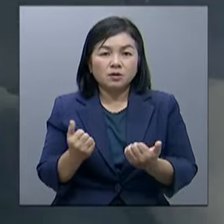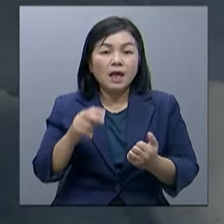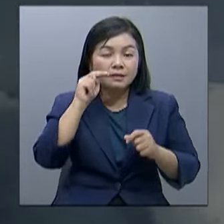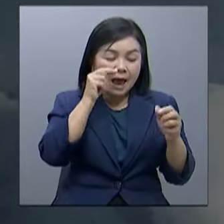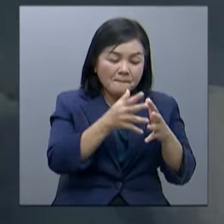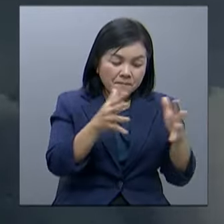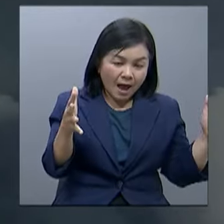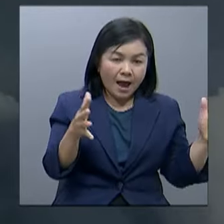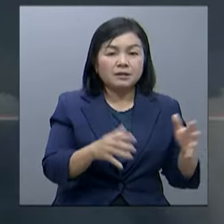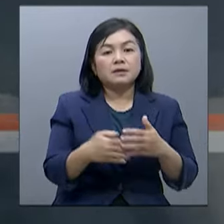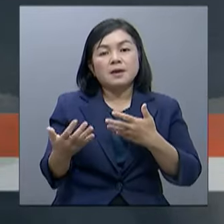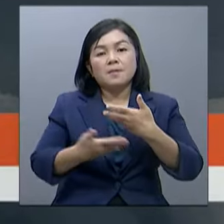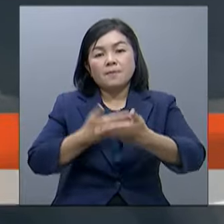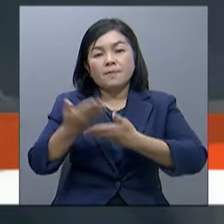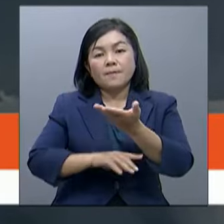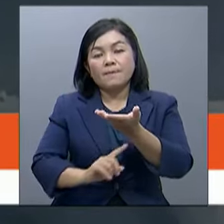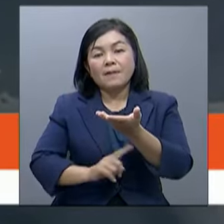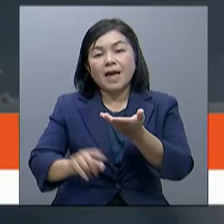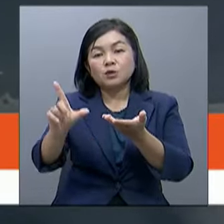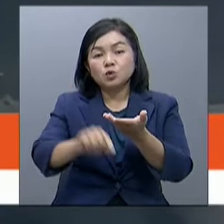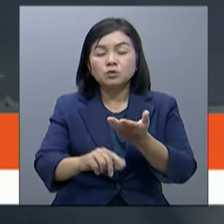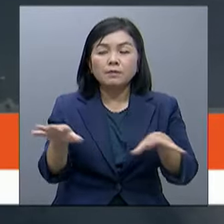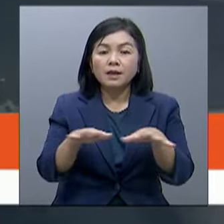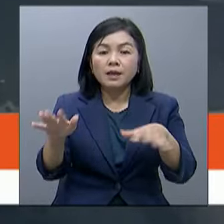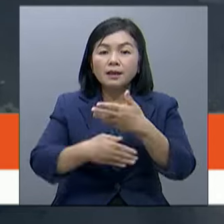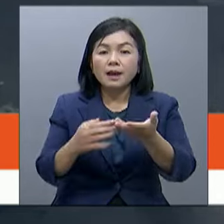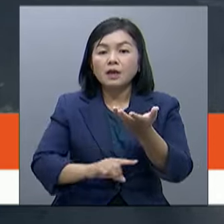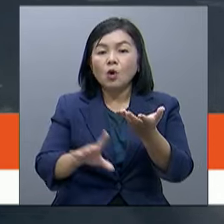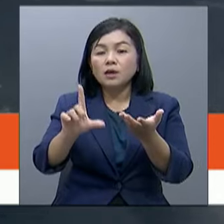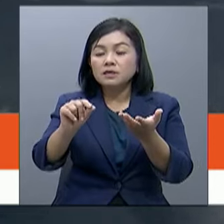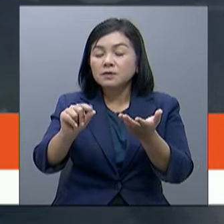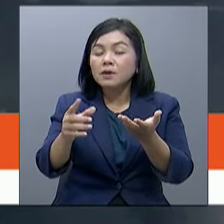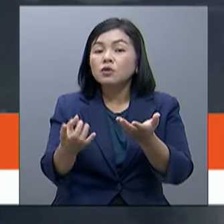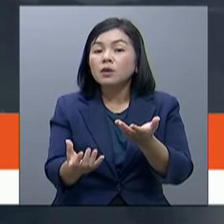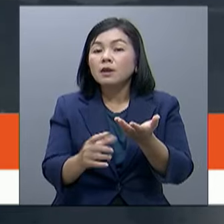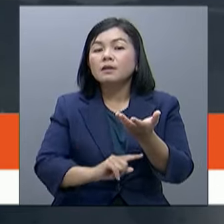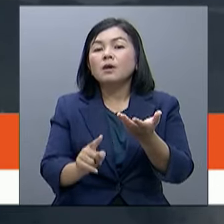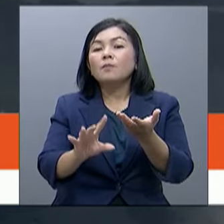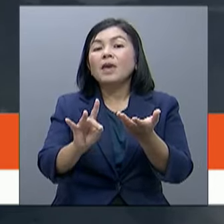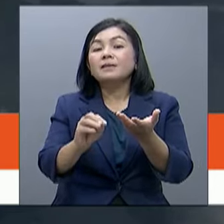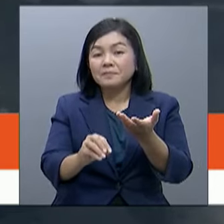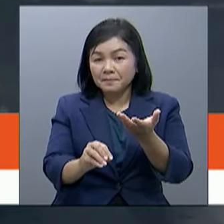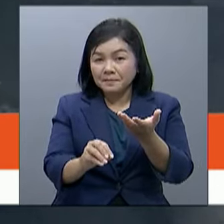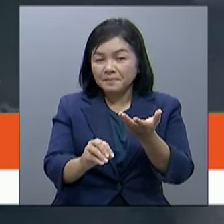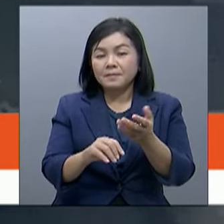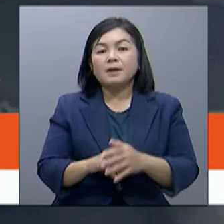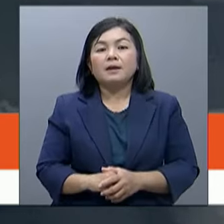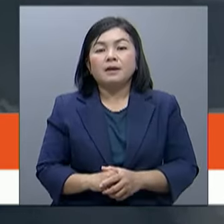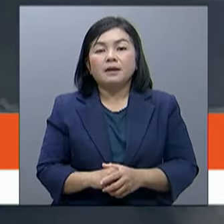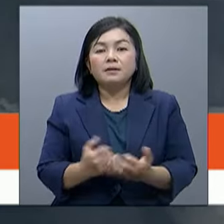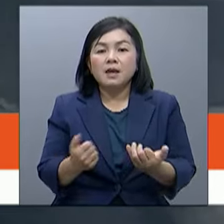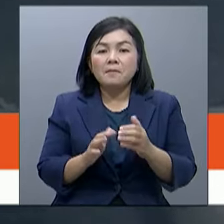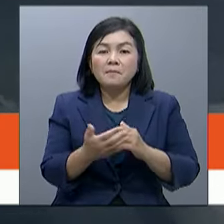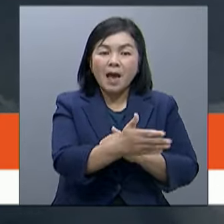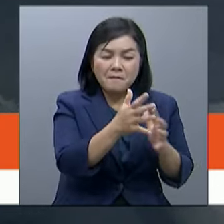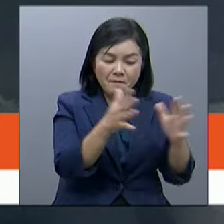มถูกลงจากปกติโลเท่าไหร่ฮะปลาเทพ 120อ่าตอนนี้ขายเท่าไหร่เอ่ย 80ขาย 80บาทเพราปลามันขึ้น